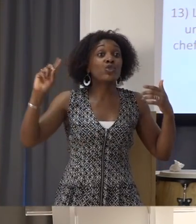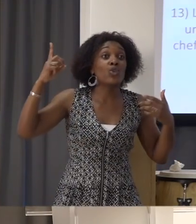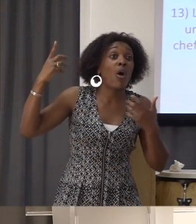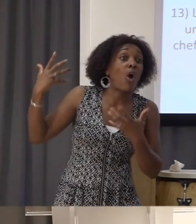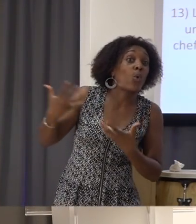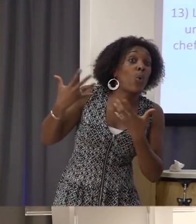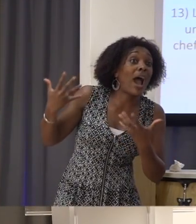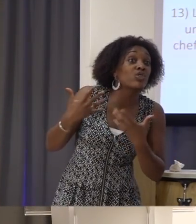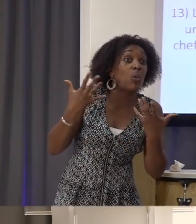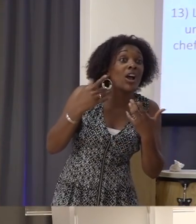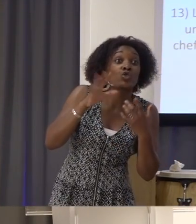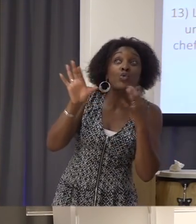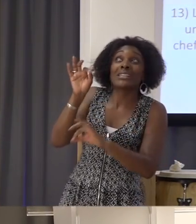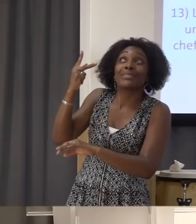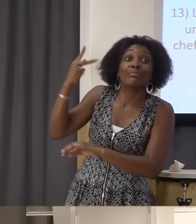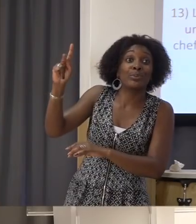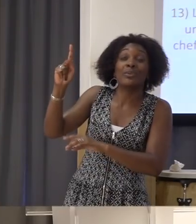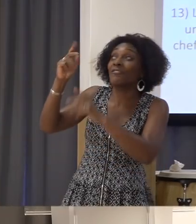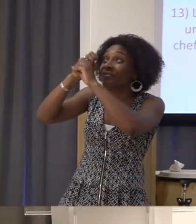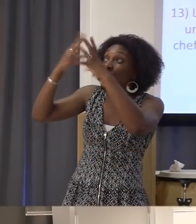à choisir la vision de Dieu.